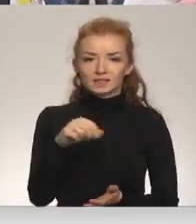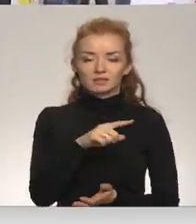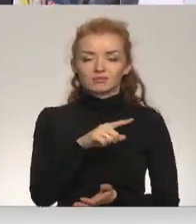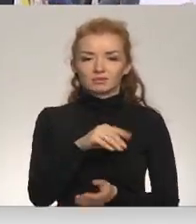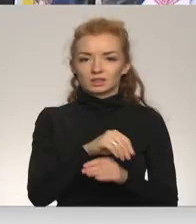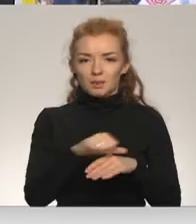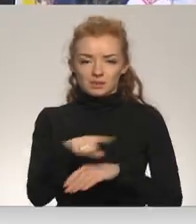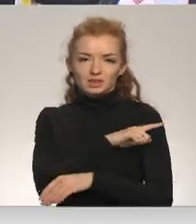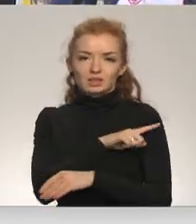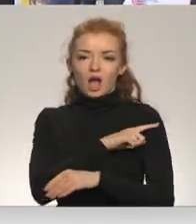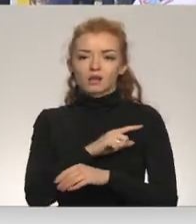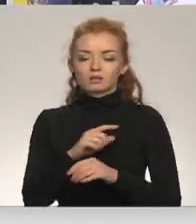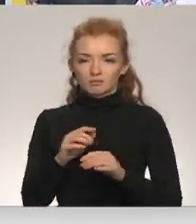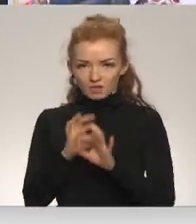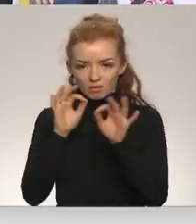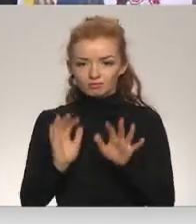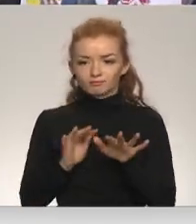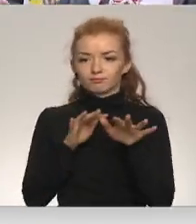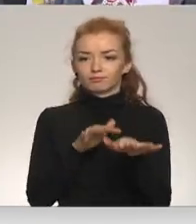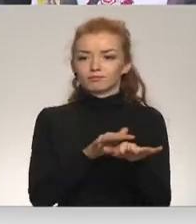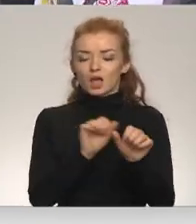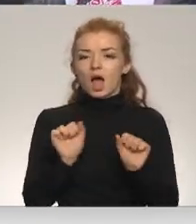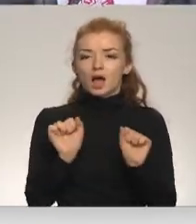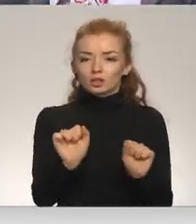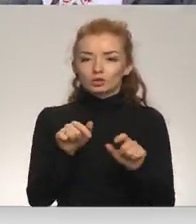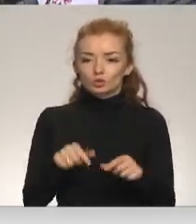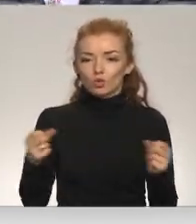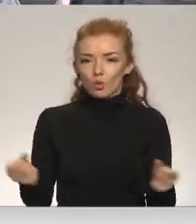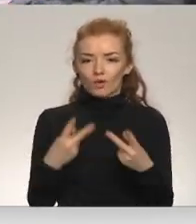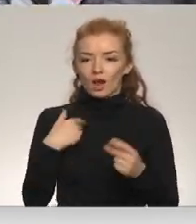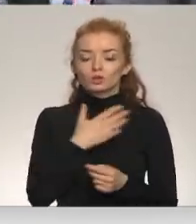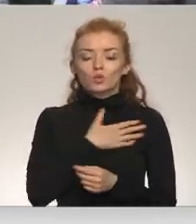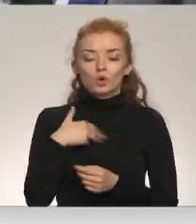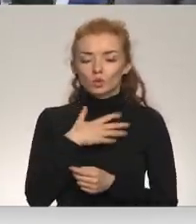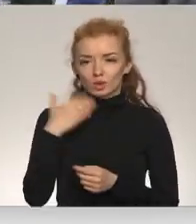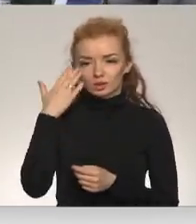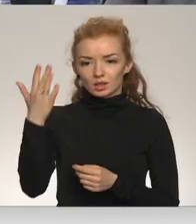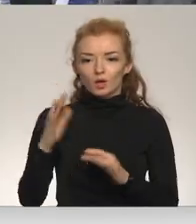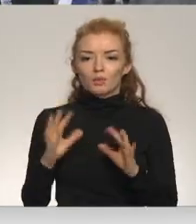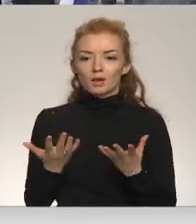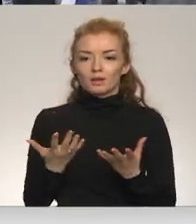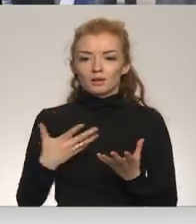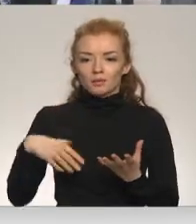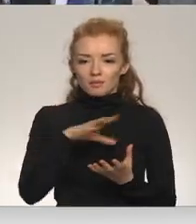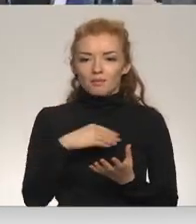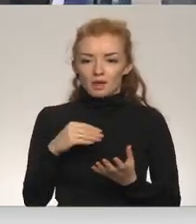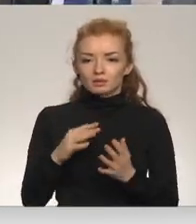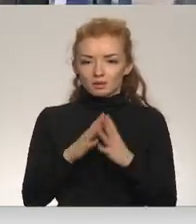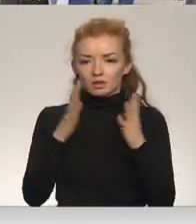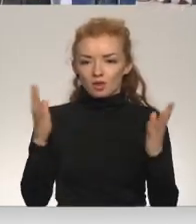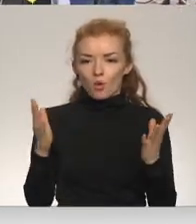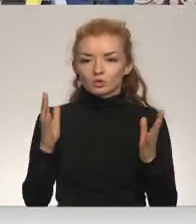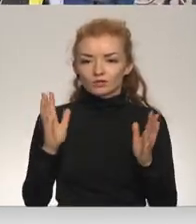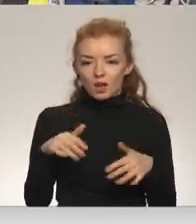un visi spēki būtu jāiesaist šajā konflikta atrisināšanā. Es tiešām ļoti ceru, bet mēs daudz